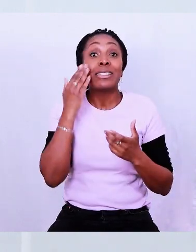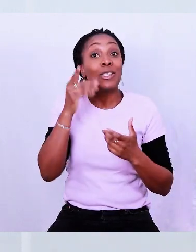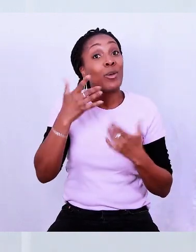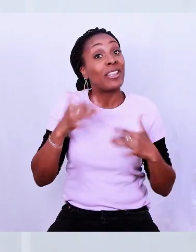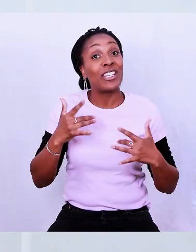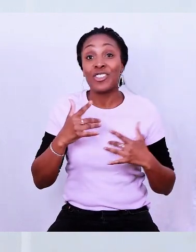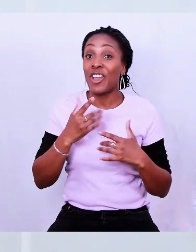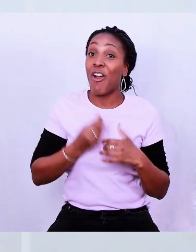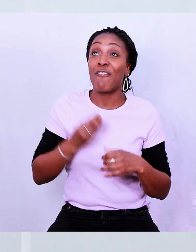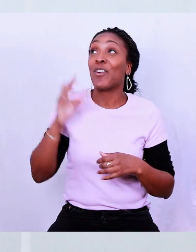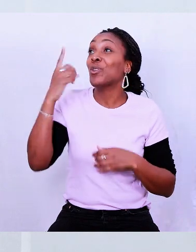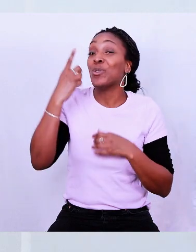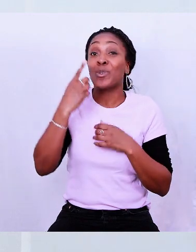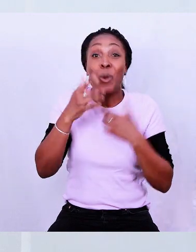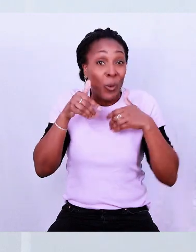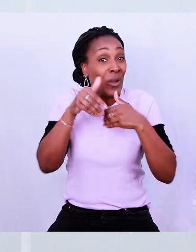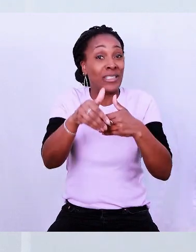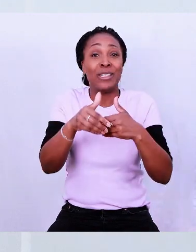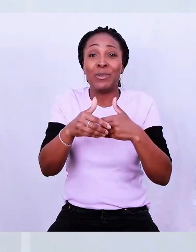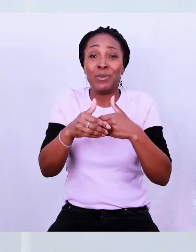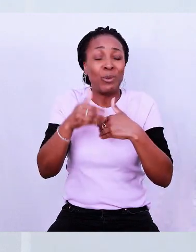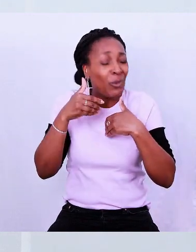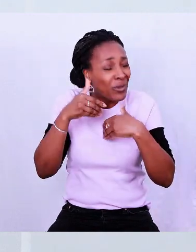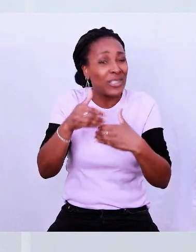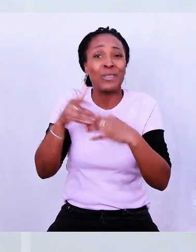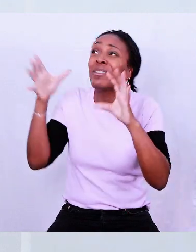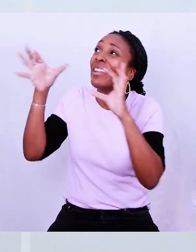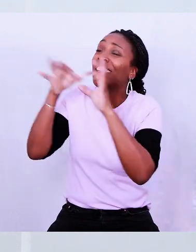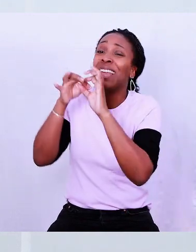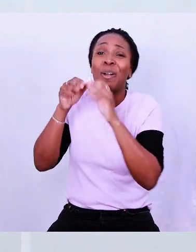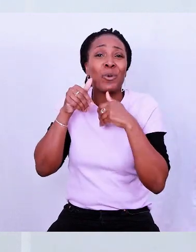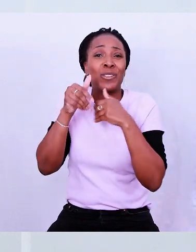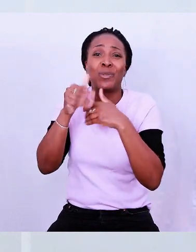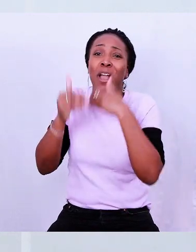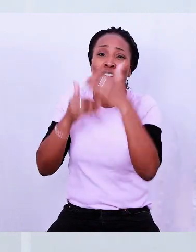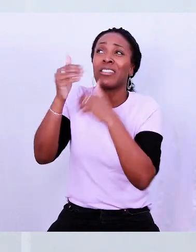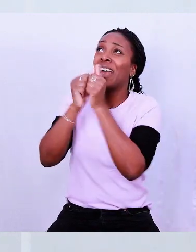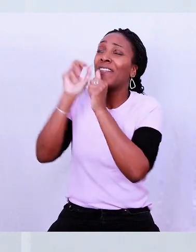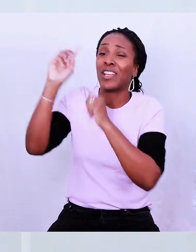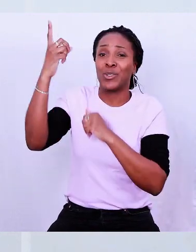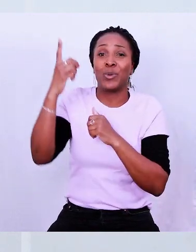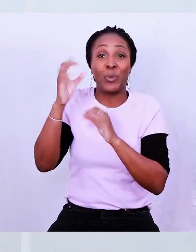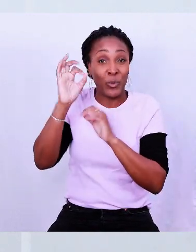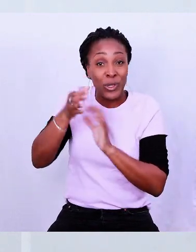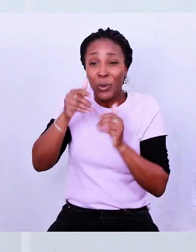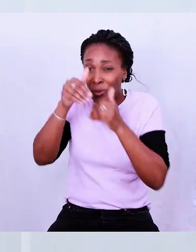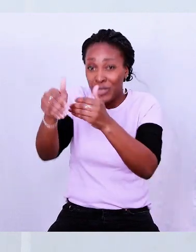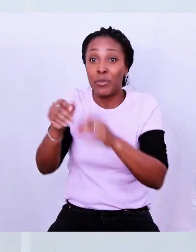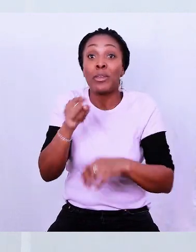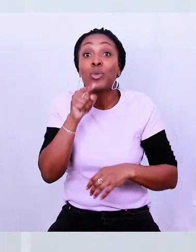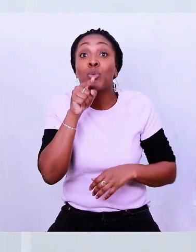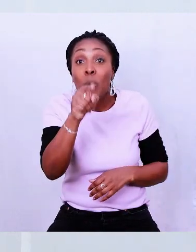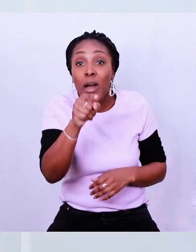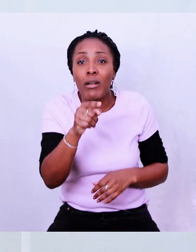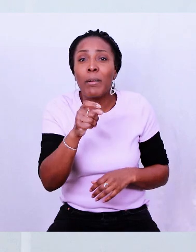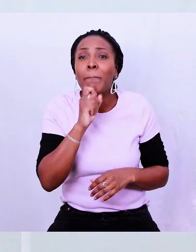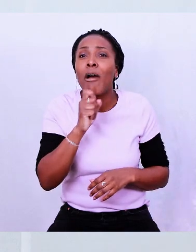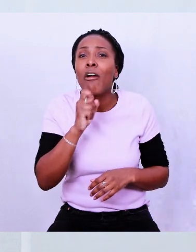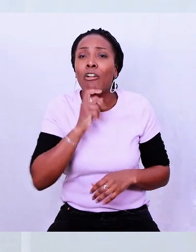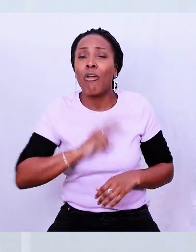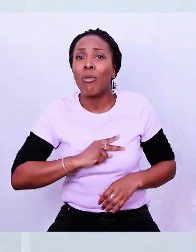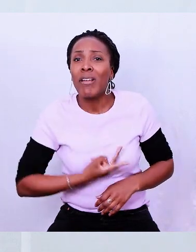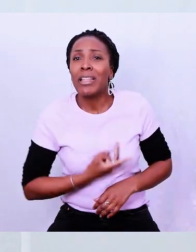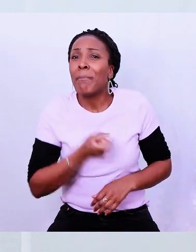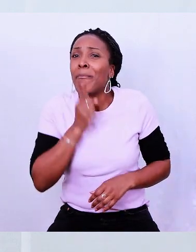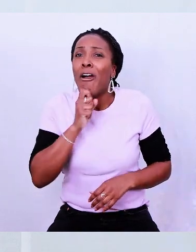grandir dans ta relation avec Dieu, continue à alimenter l'esprit dans ta vie. Mais toi qui entends cette parole, que ce soit le